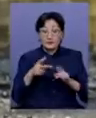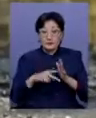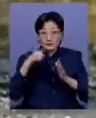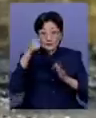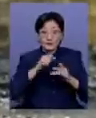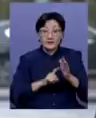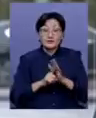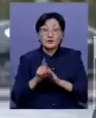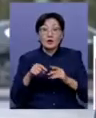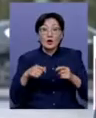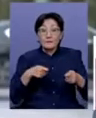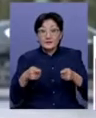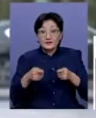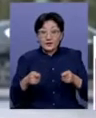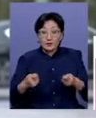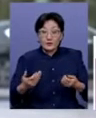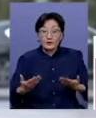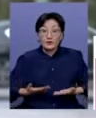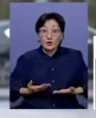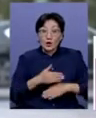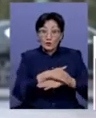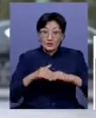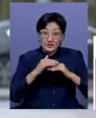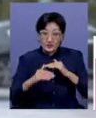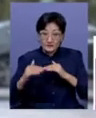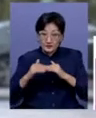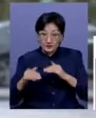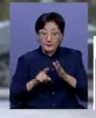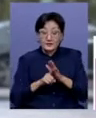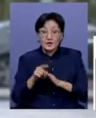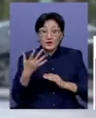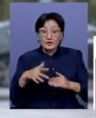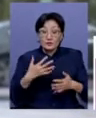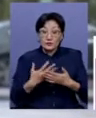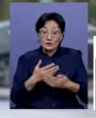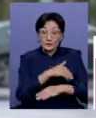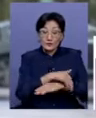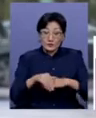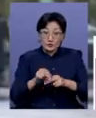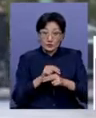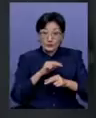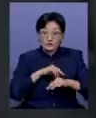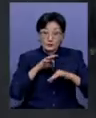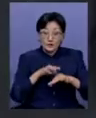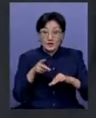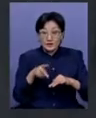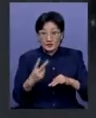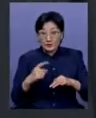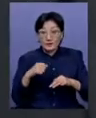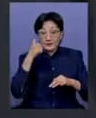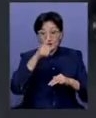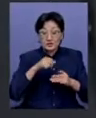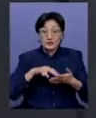2018 жылдан бастап басқармамен тұрғын көшелерді асфальттау басталды. Кестеге сәйкес 50-ге жуық көшені жөндедік. Аталған телім 2021